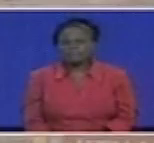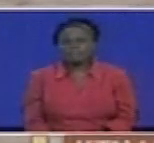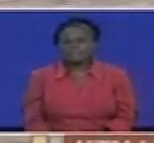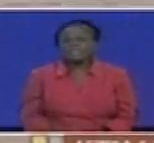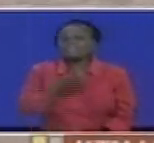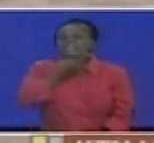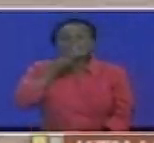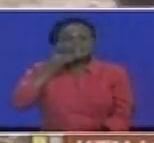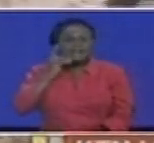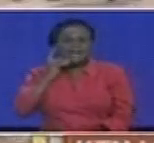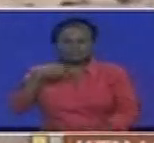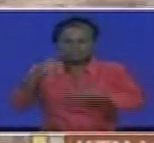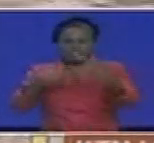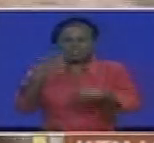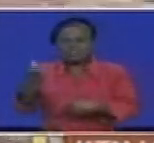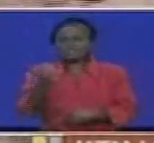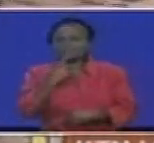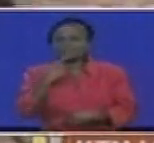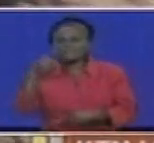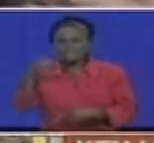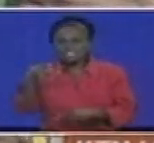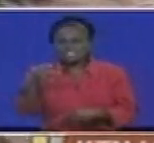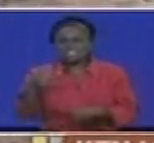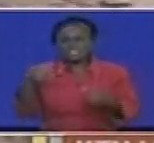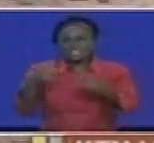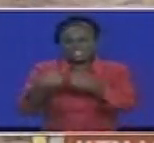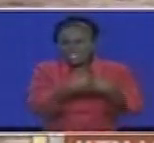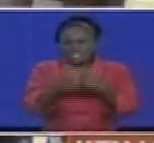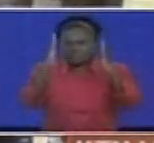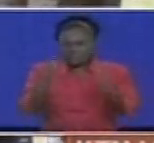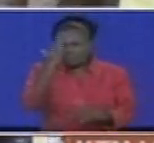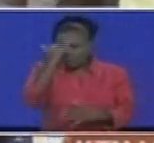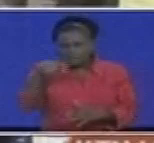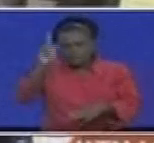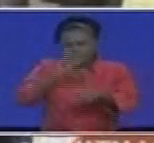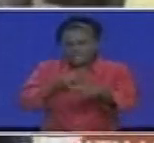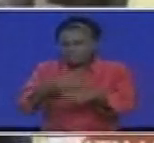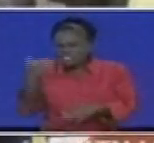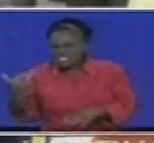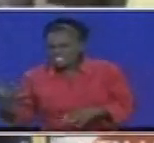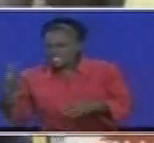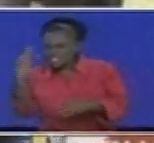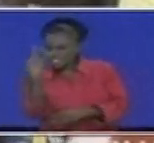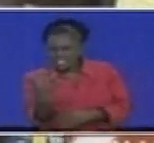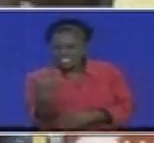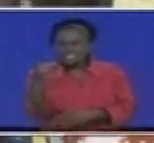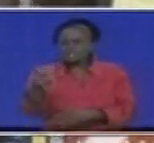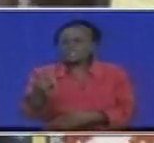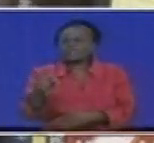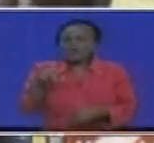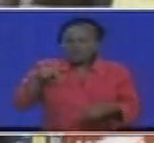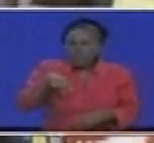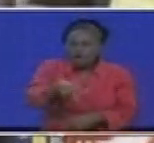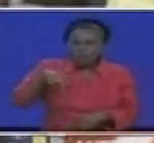Ukame ambao umekumba eneo la Turkana umekuwa jinamizi kwake, kwani akiwa na watoto hawa watatu analazimika